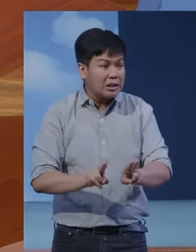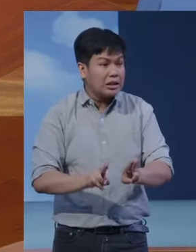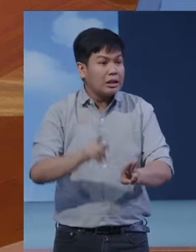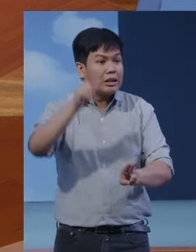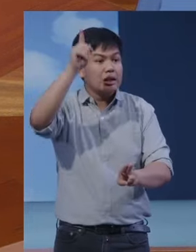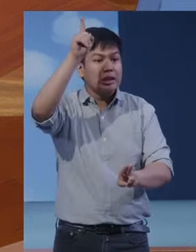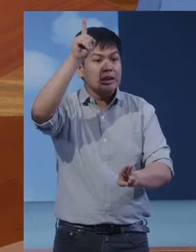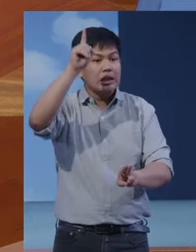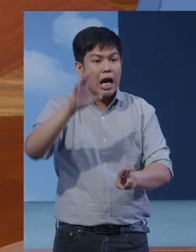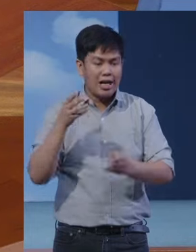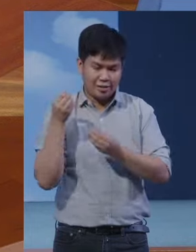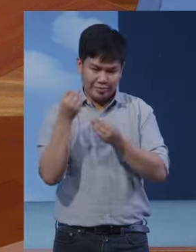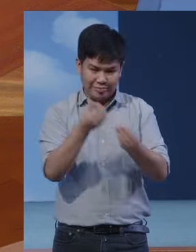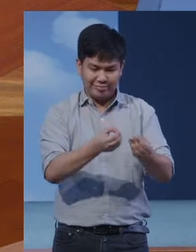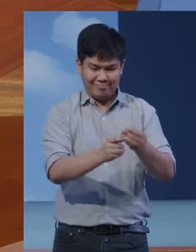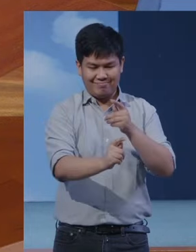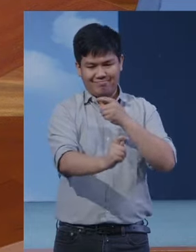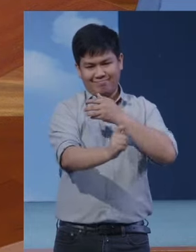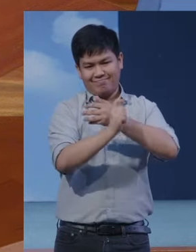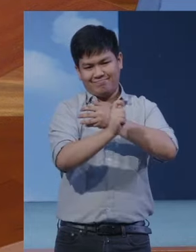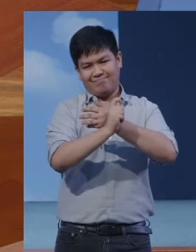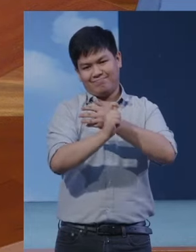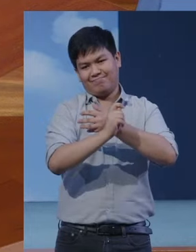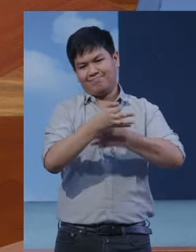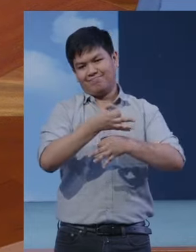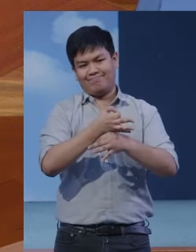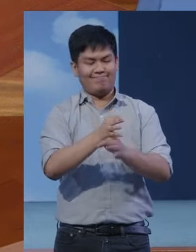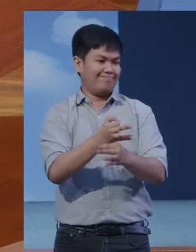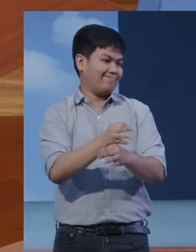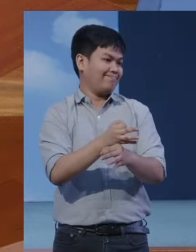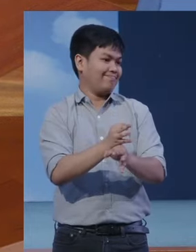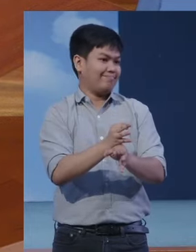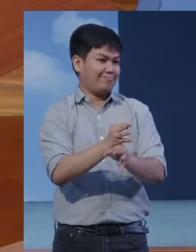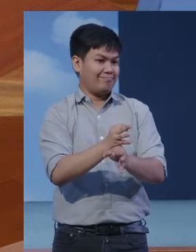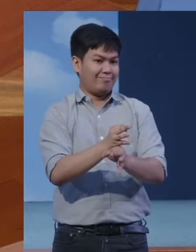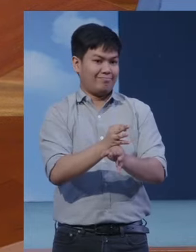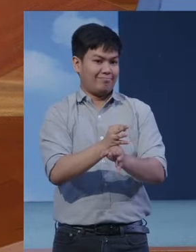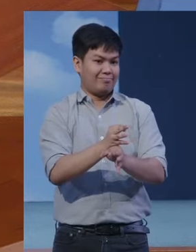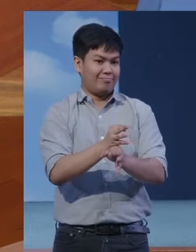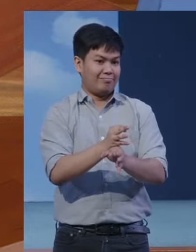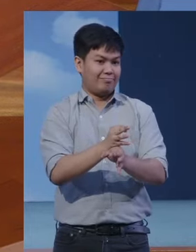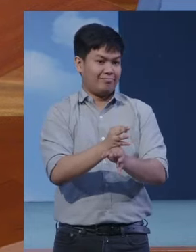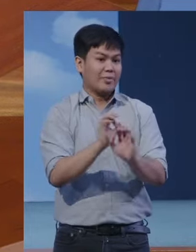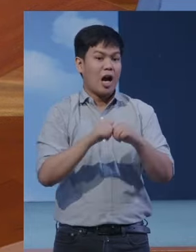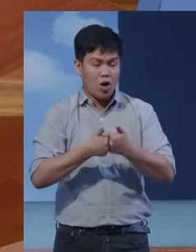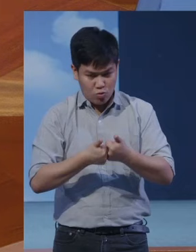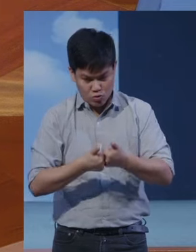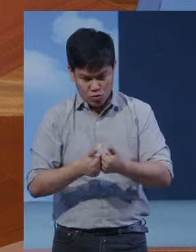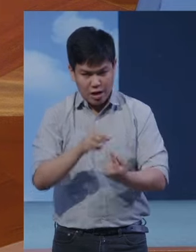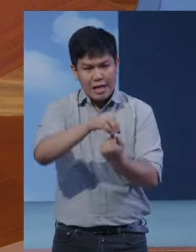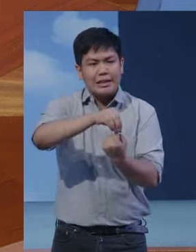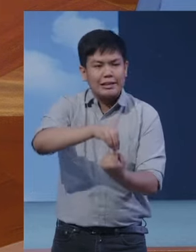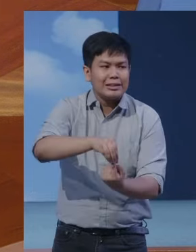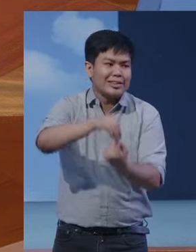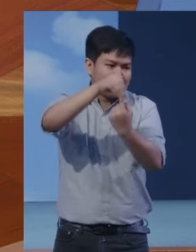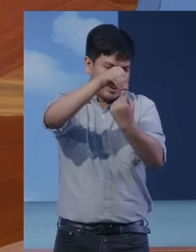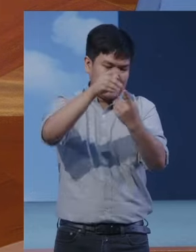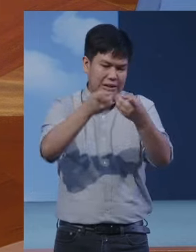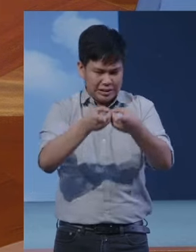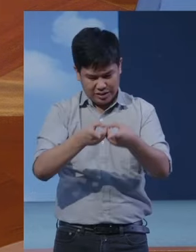ating Panginoon sa pamamagitan ng extraordinary circumstance ng